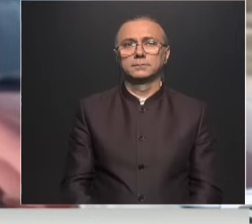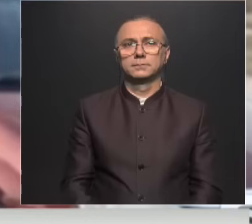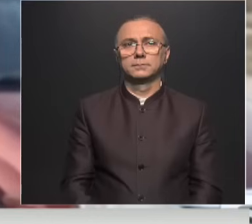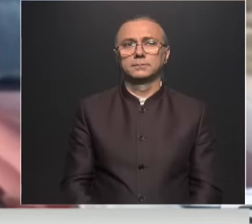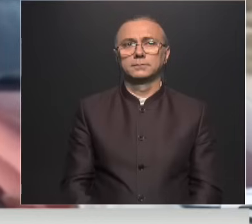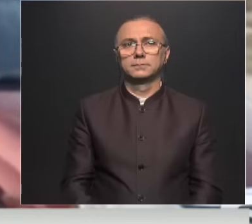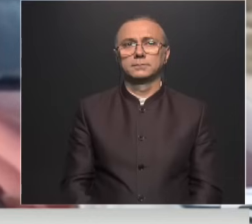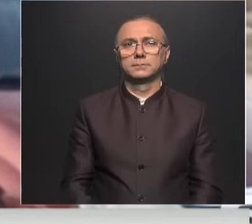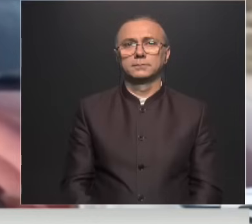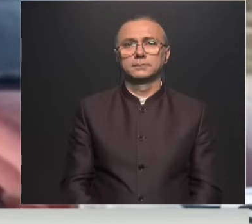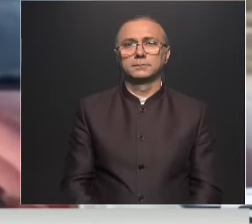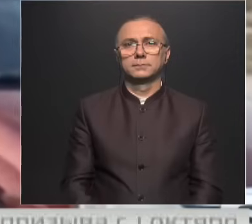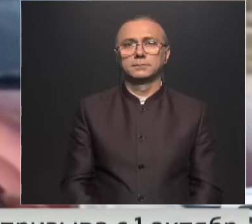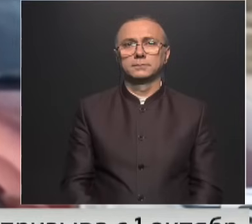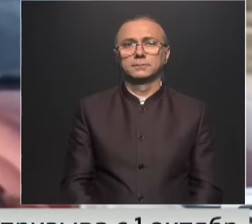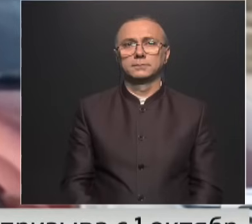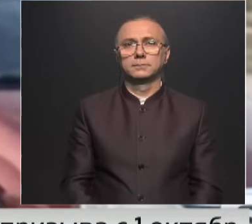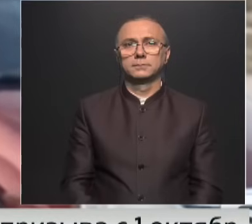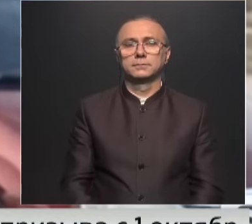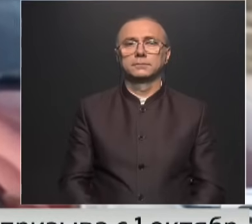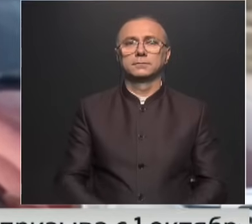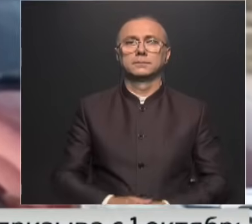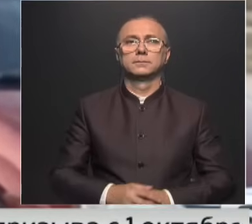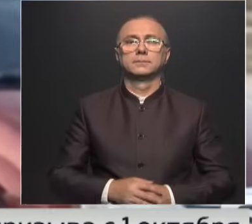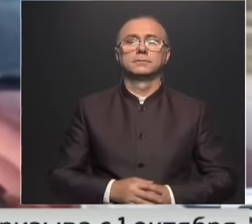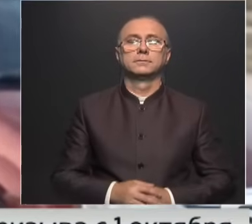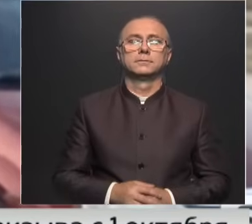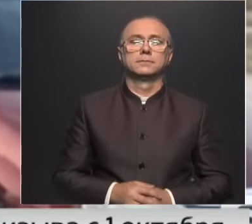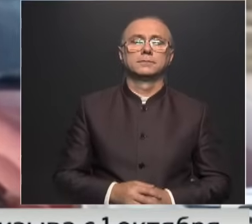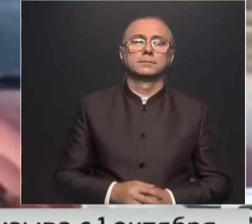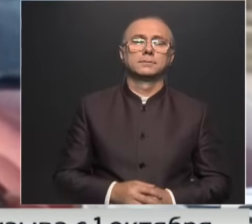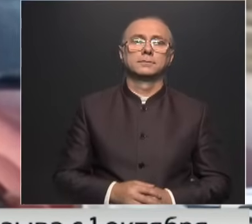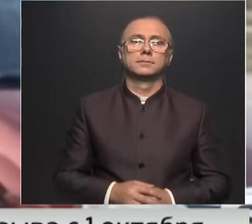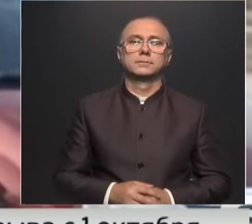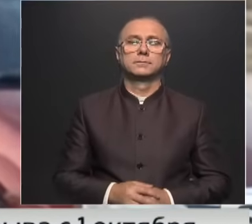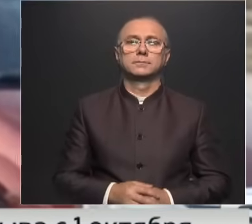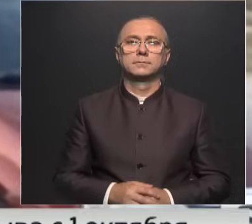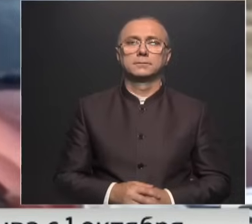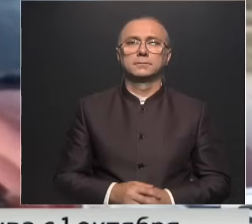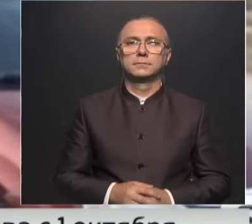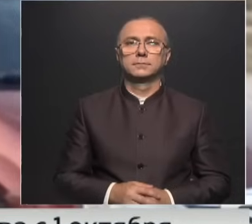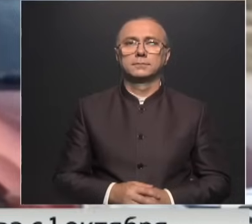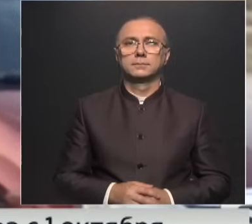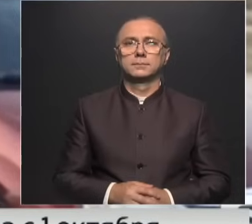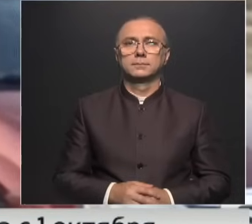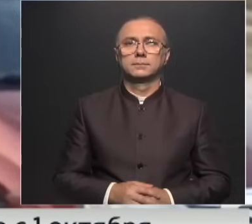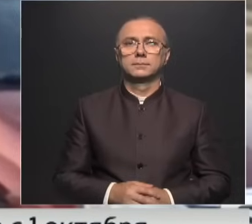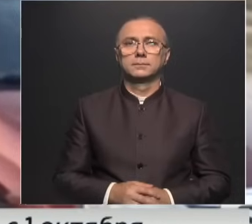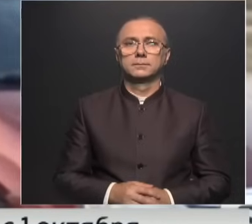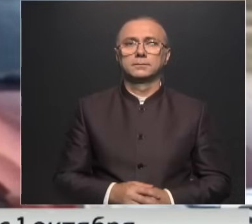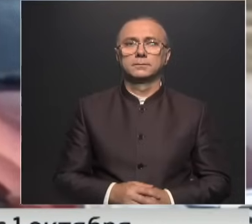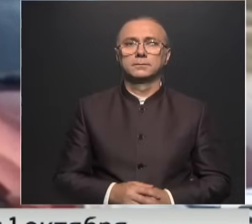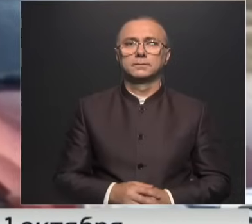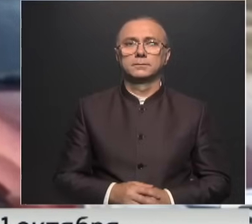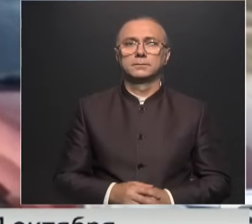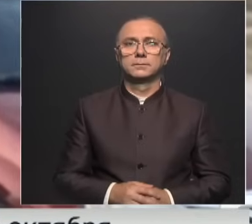крестной области Белоруссии, где в начале октября будет у нас старт нового этапа горизонтального из